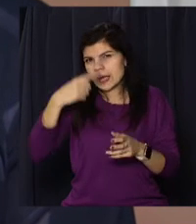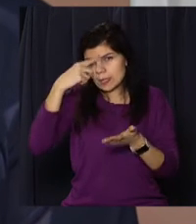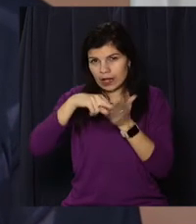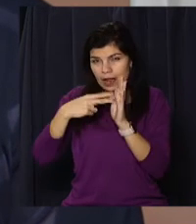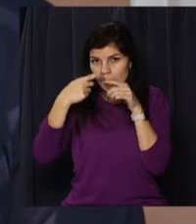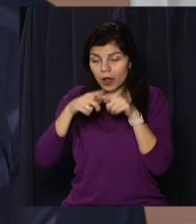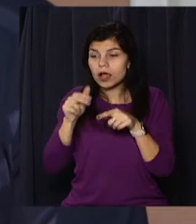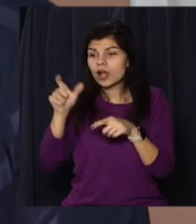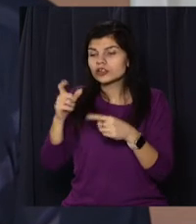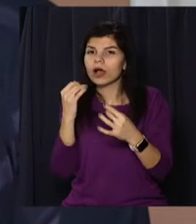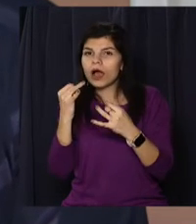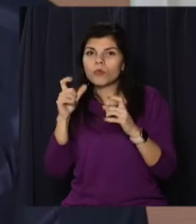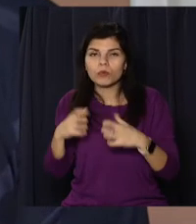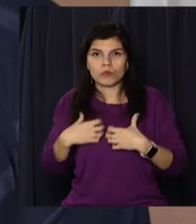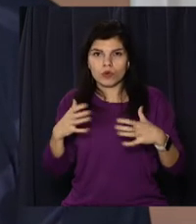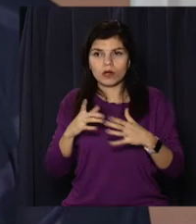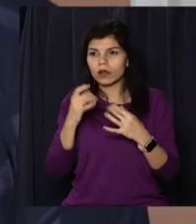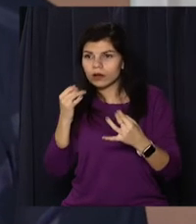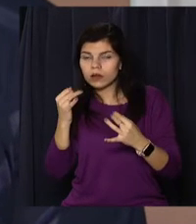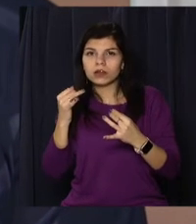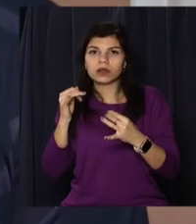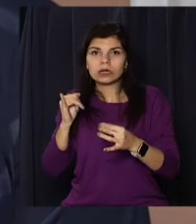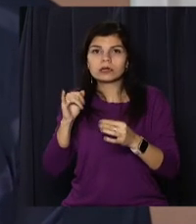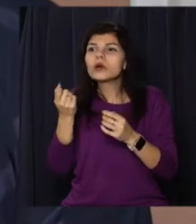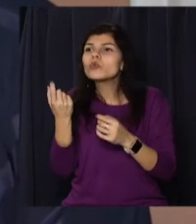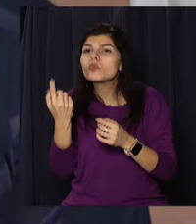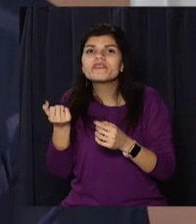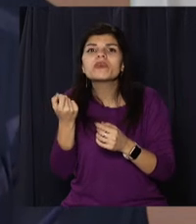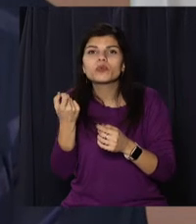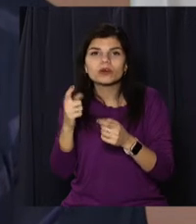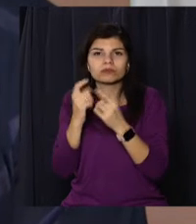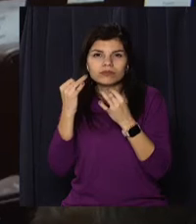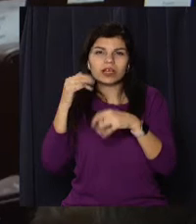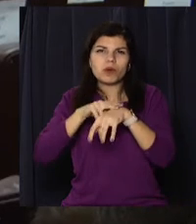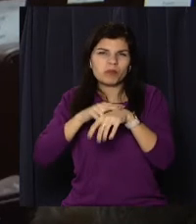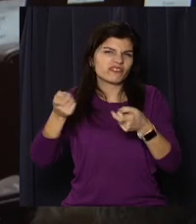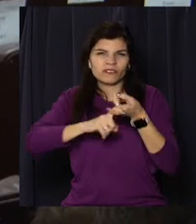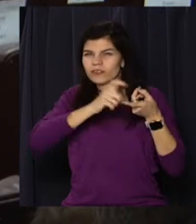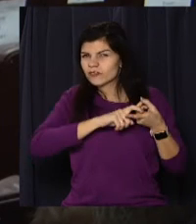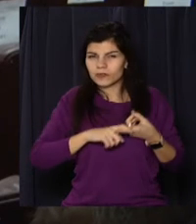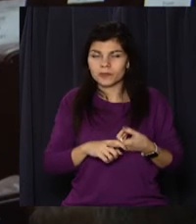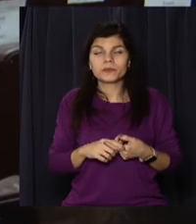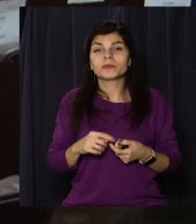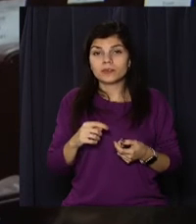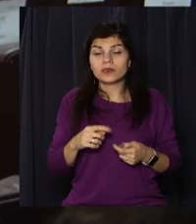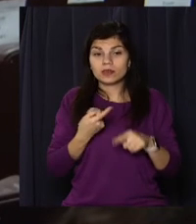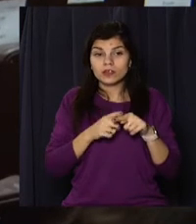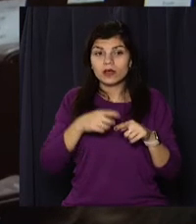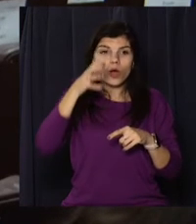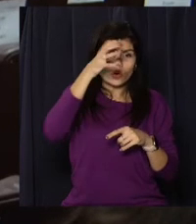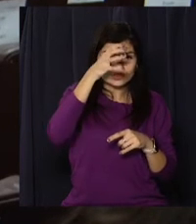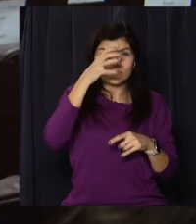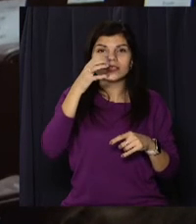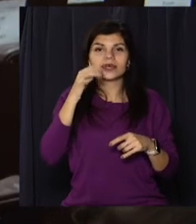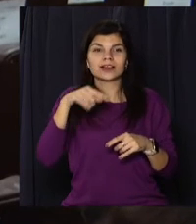механизм взаимодействия между здравоохранением, наркодиспансером и правоохранительными органами. Комунікація між правоохоронцями та освітянами